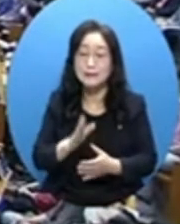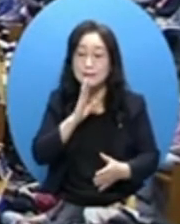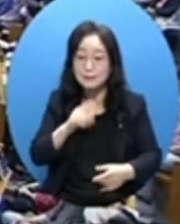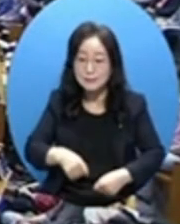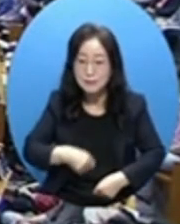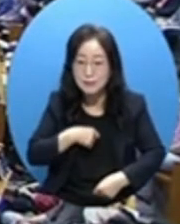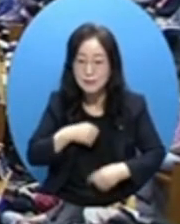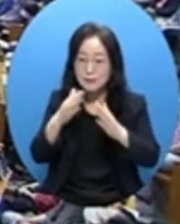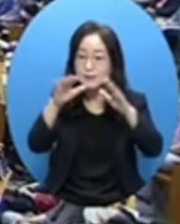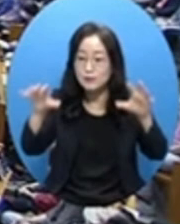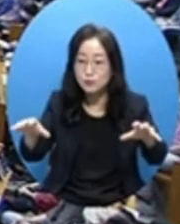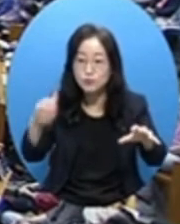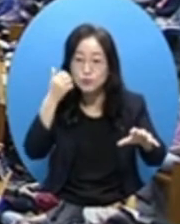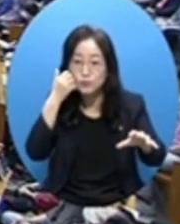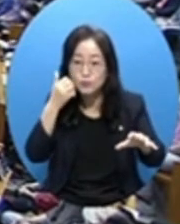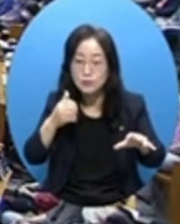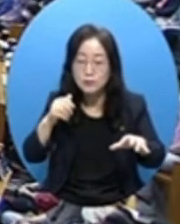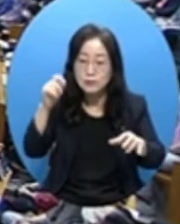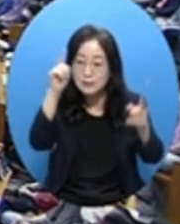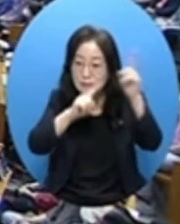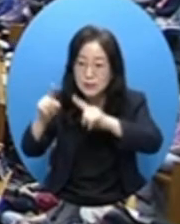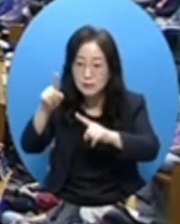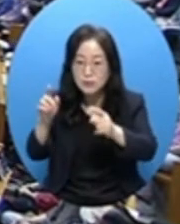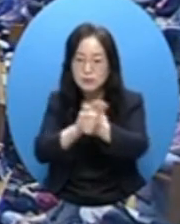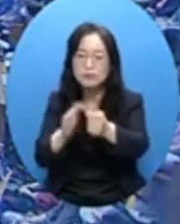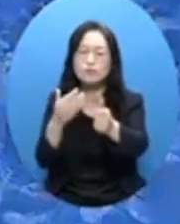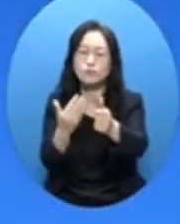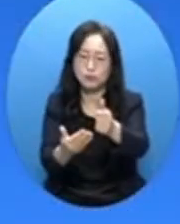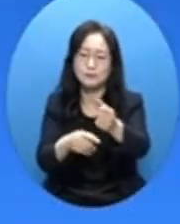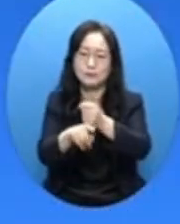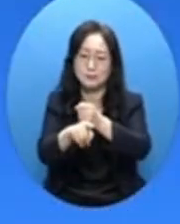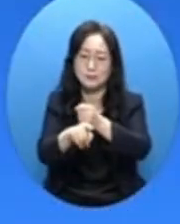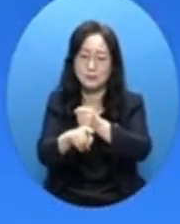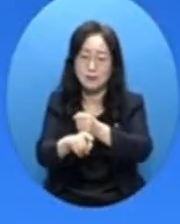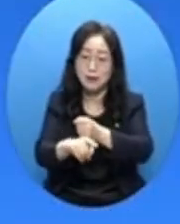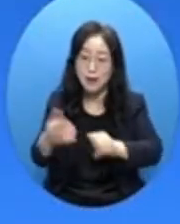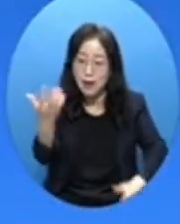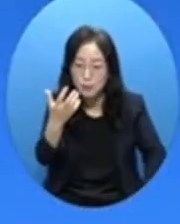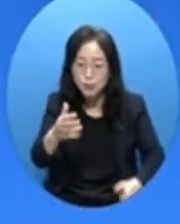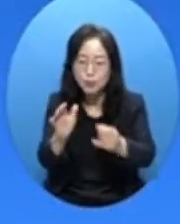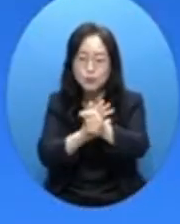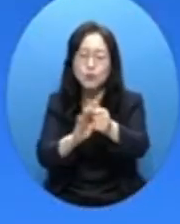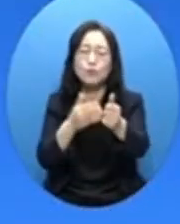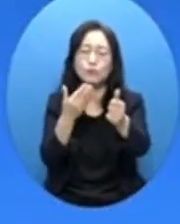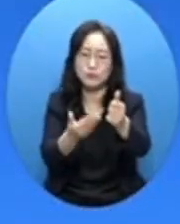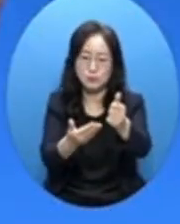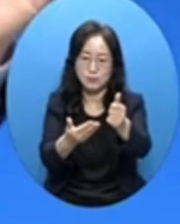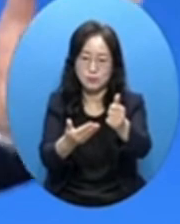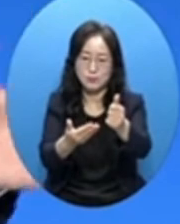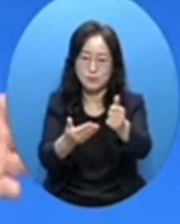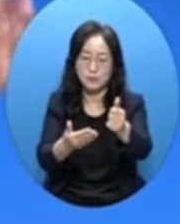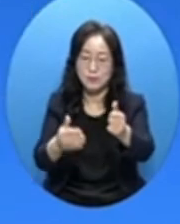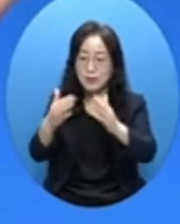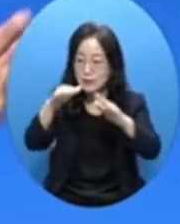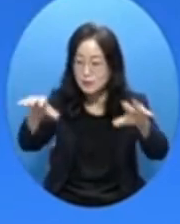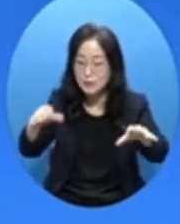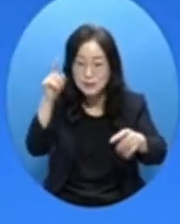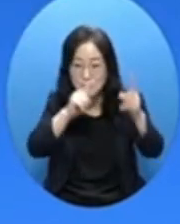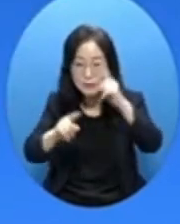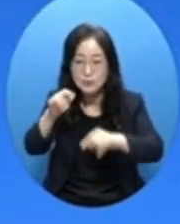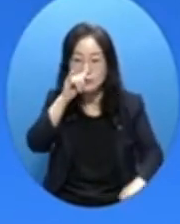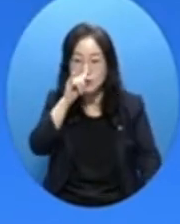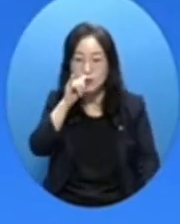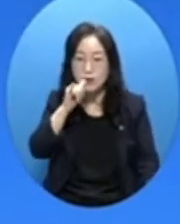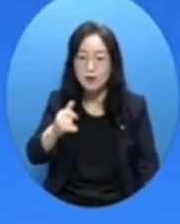진정한 이웃은 이웃의 상처를 치료해주는 것입니다. 아픔을 돌보는 것입니다. 우리 주위에 상처난 사람, 상처